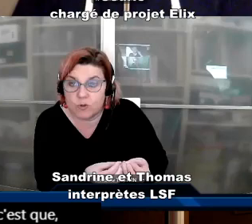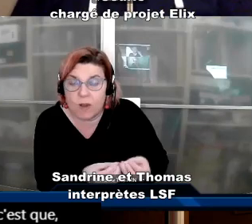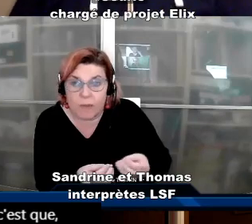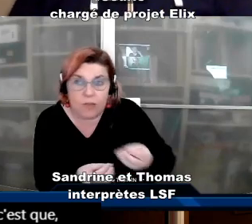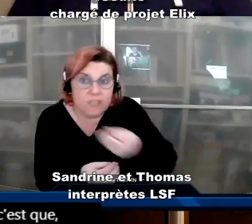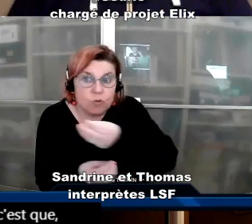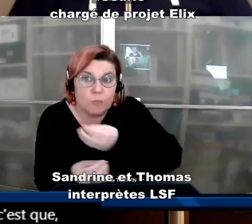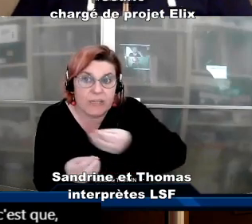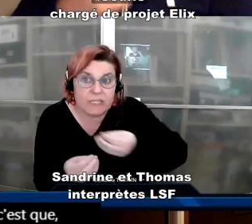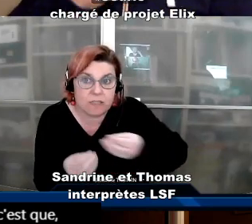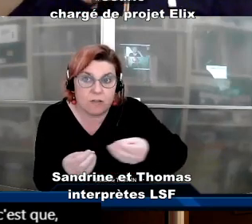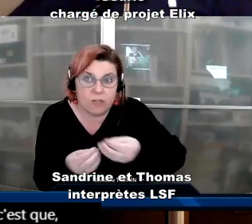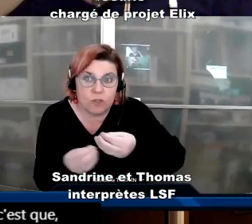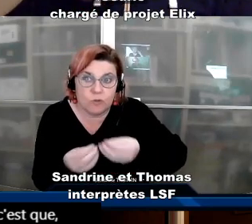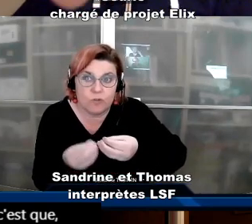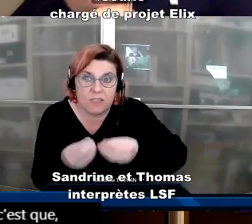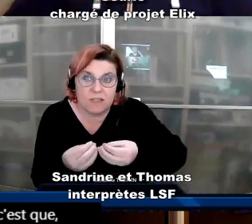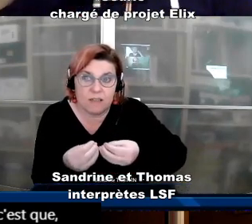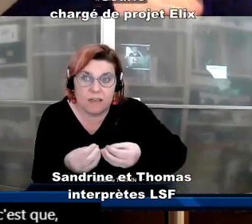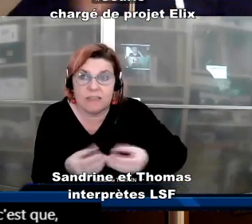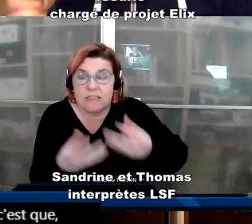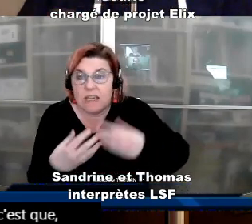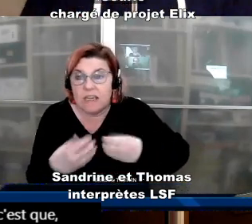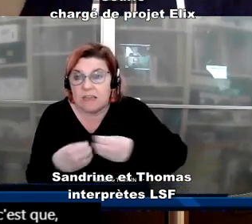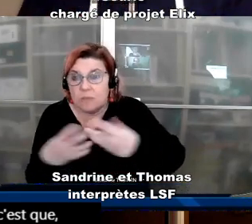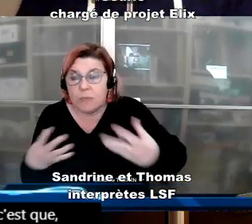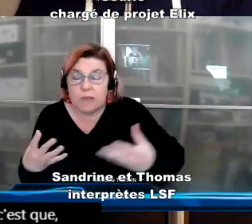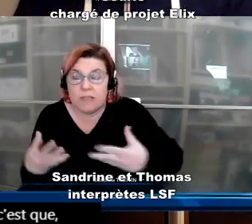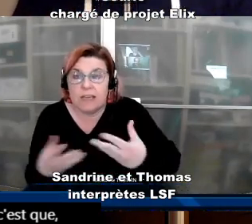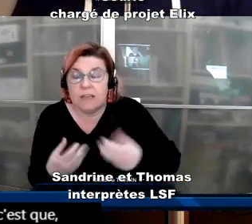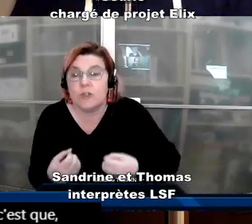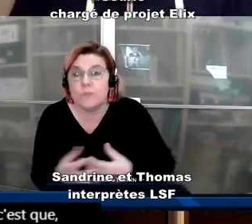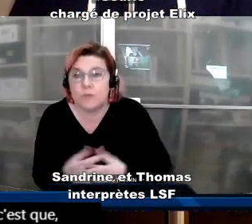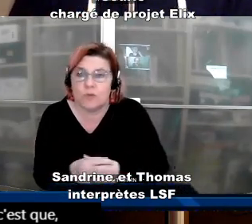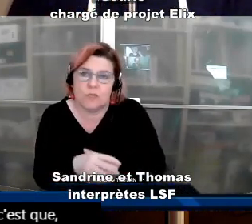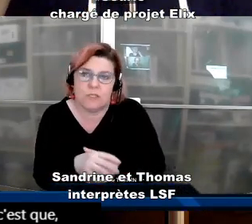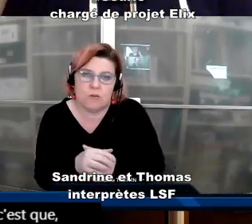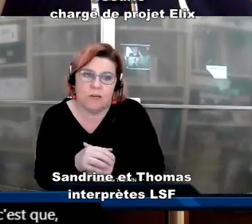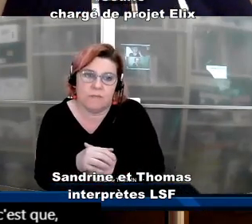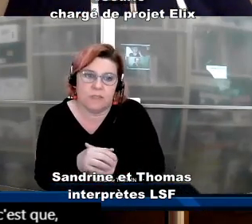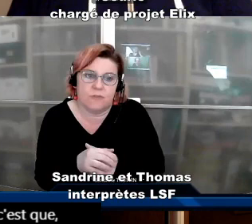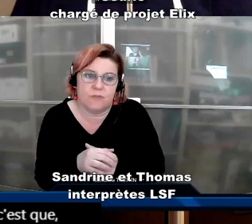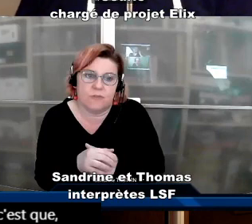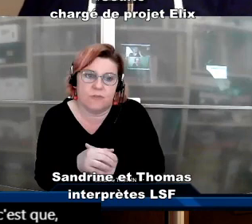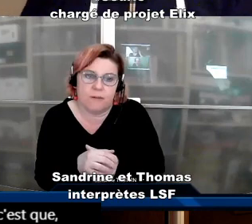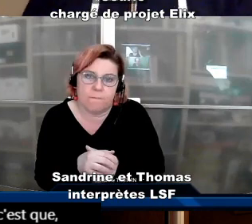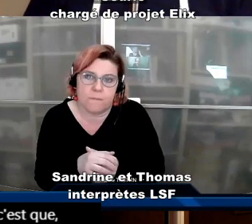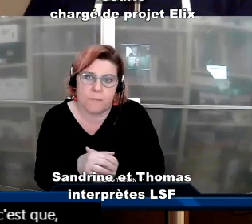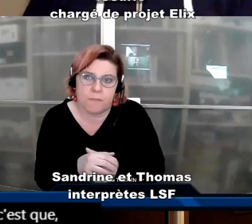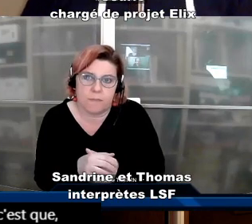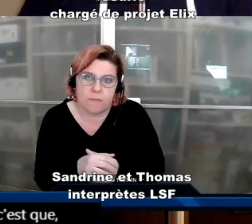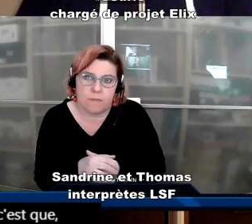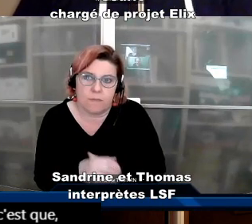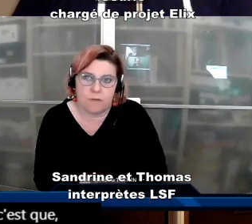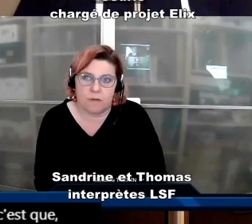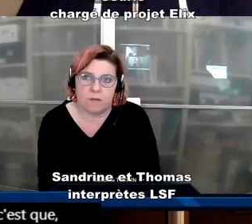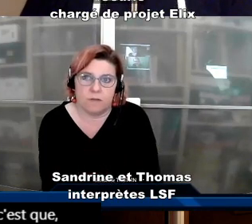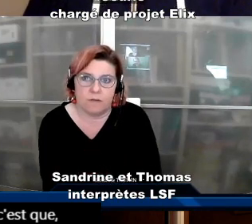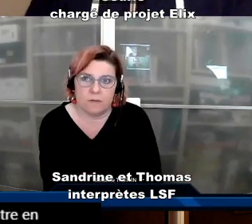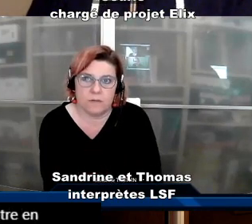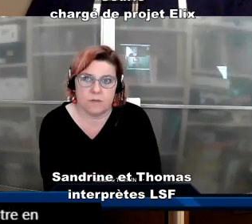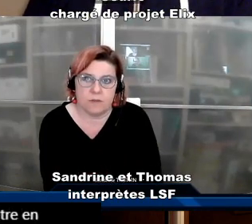Et du coup, ça prendra du temps après que les autres personnes dans la communauté acquièrent et adoptent ce signe-là. Ça se fait comme ça. Et